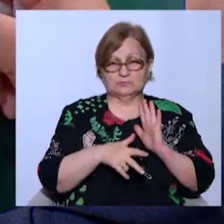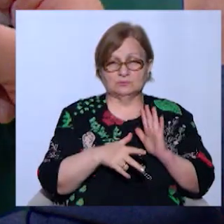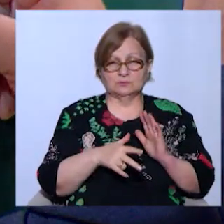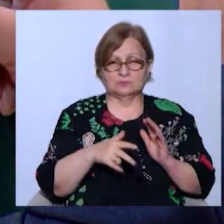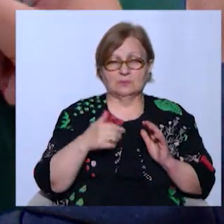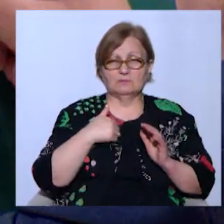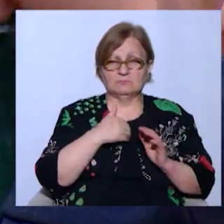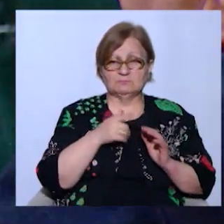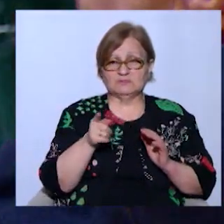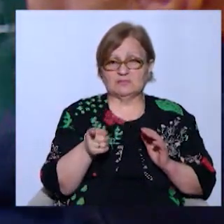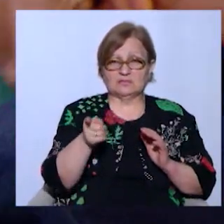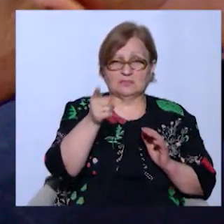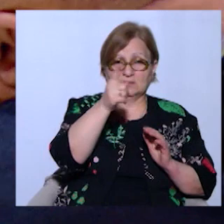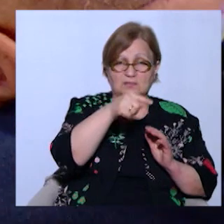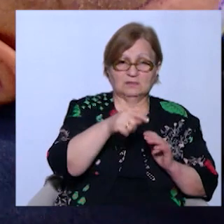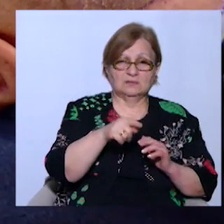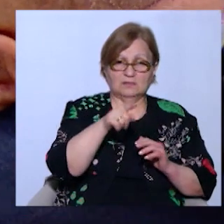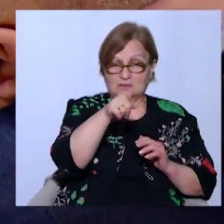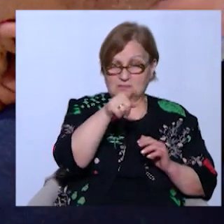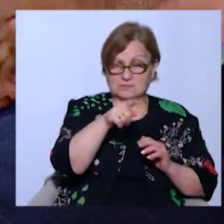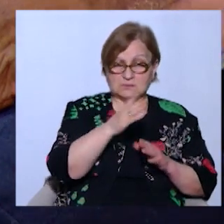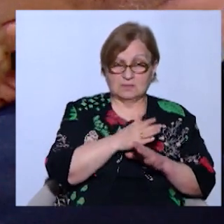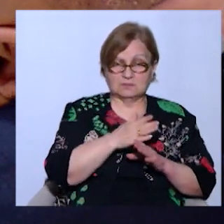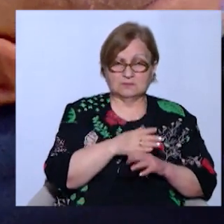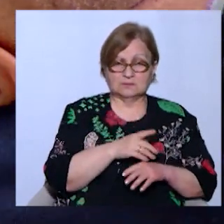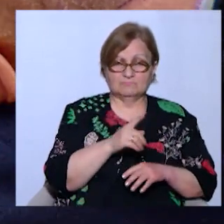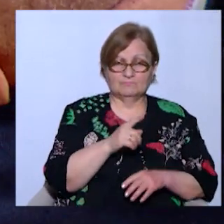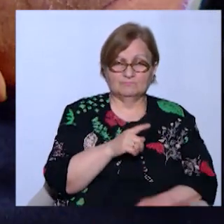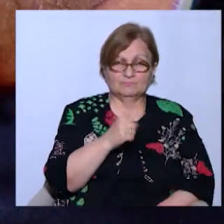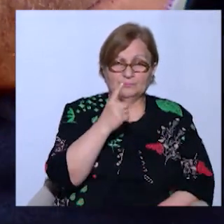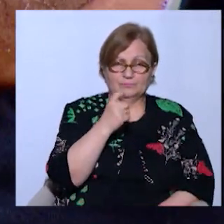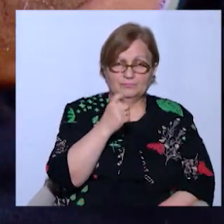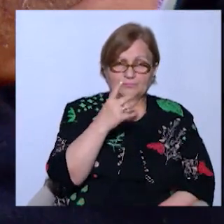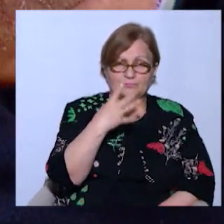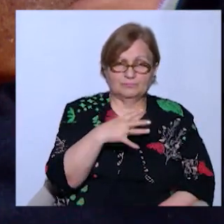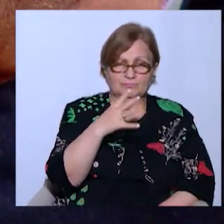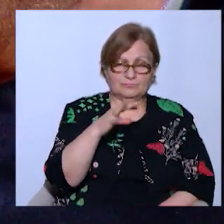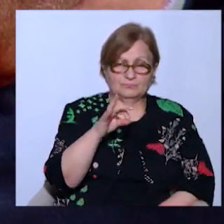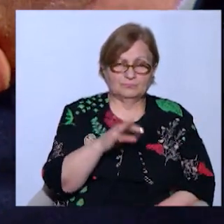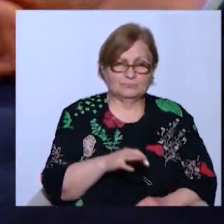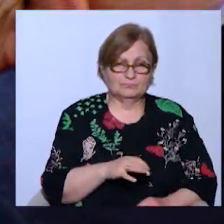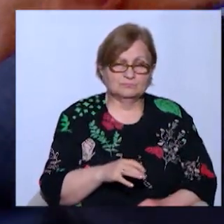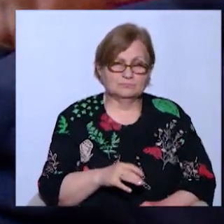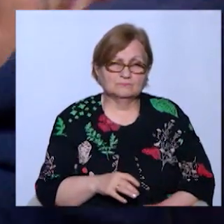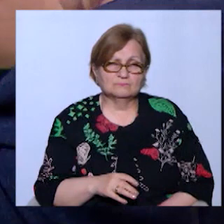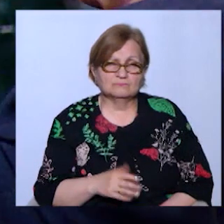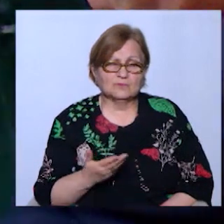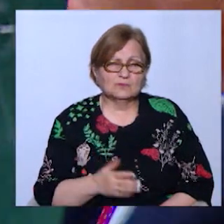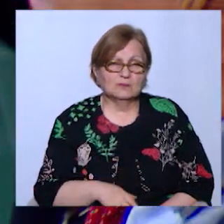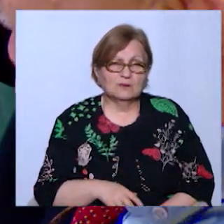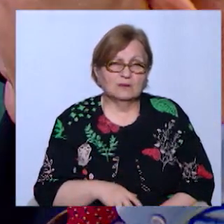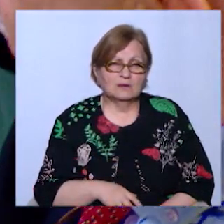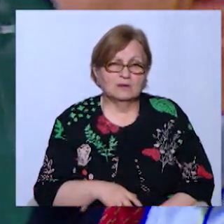მოვდივა და იზრდებოდეს, ხო? აი აქედა რომ იზრდება და არის ეს. აი ამას აწერია 40 რომელ ხარესაც გინდა მნიშვნელობა არ აქვს.